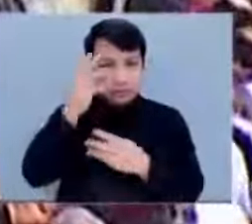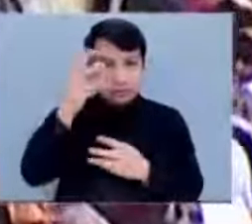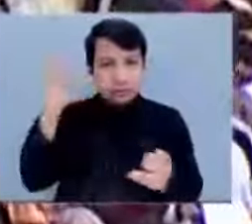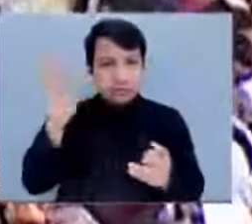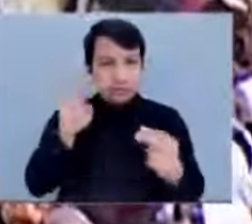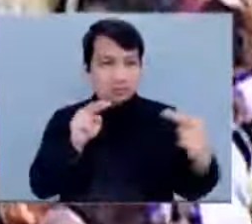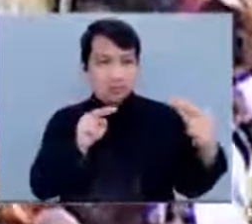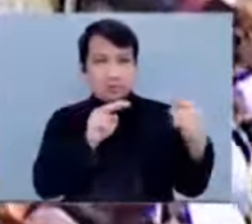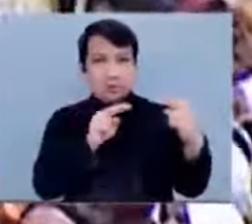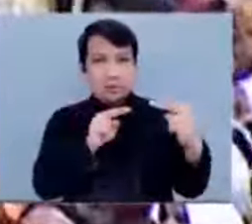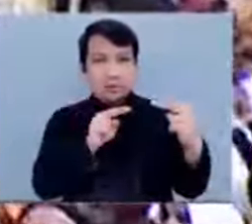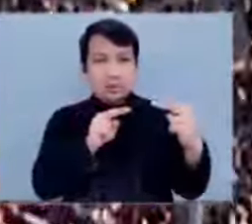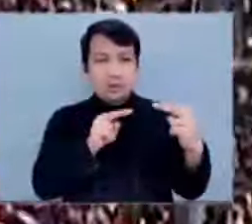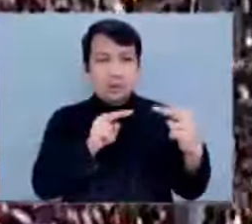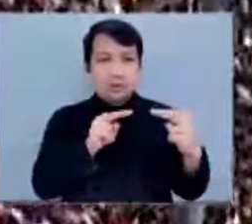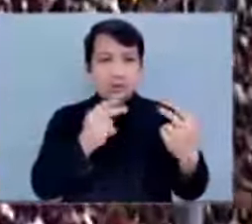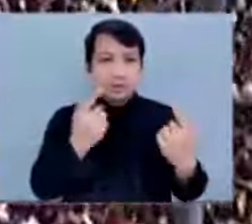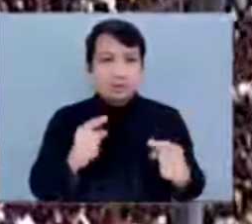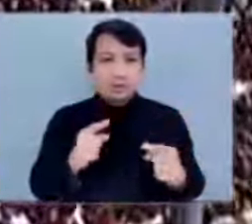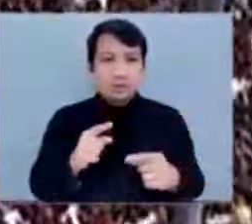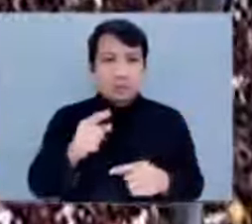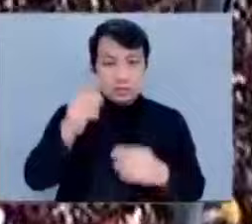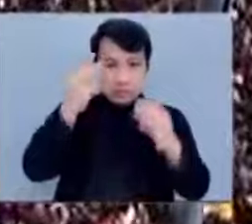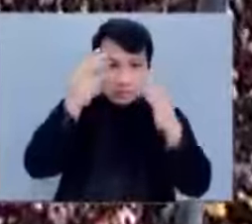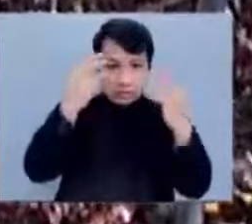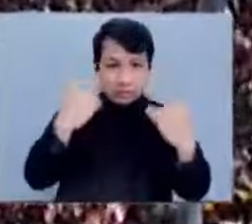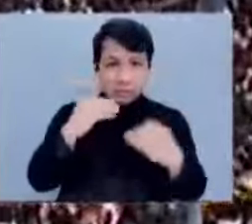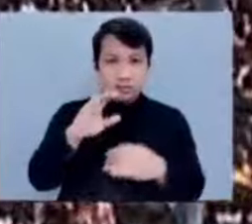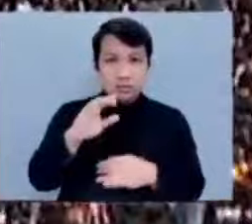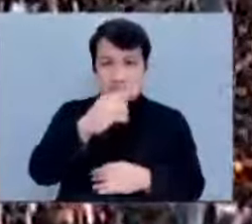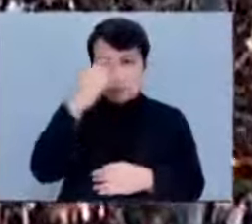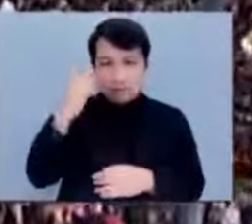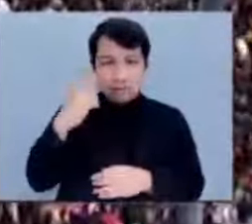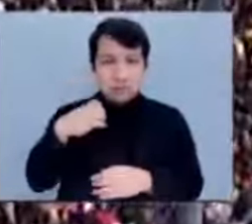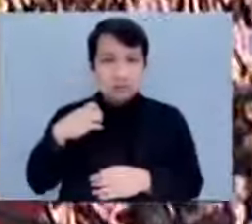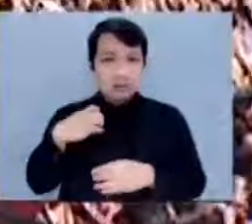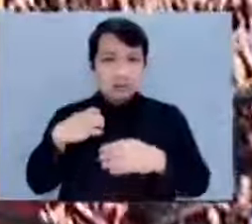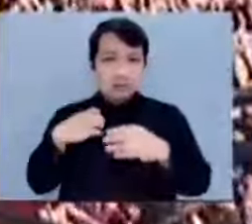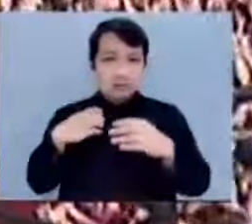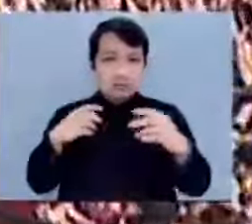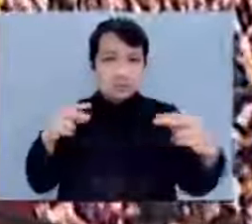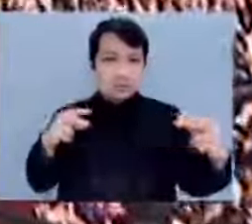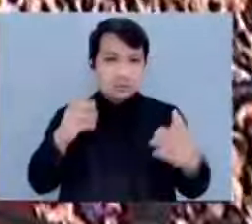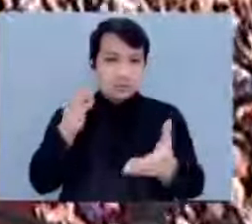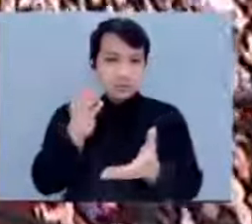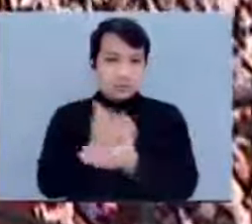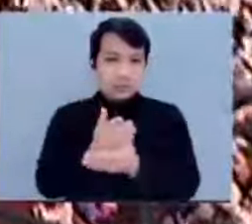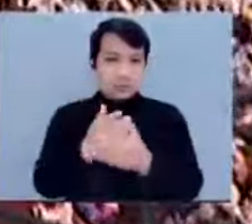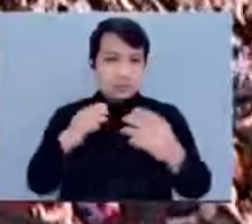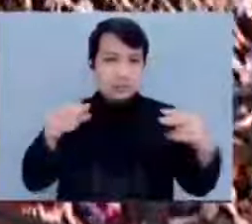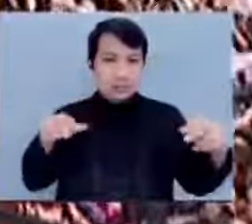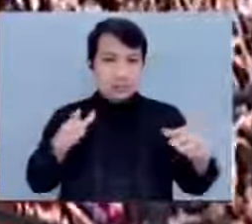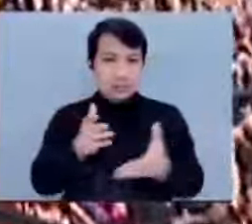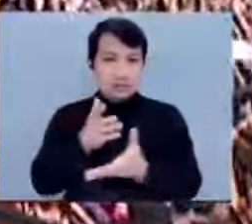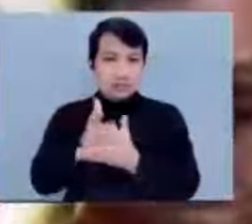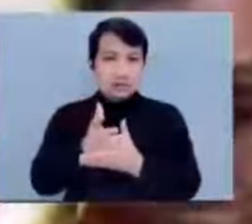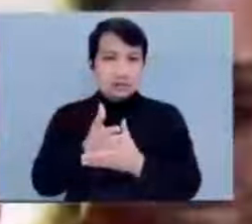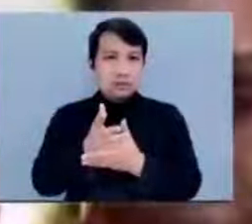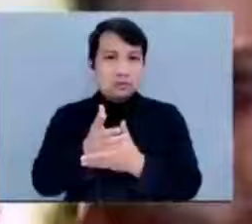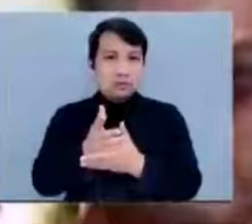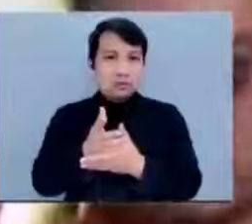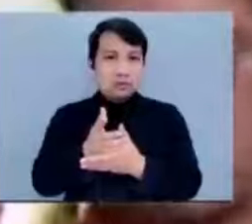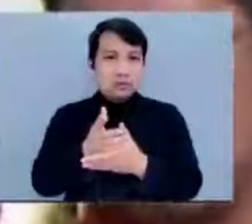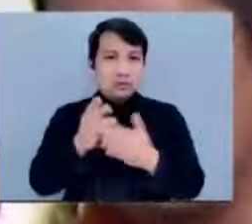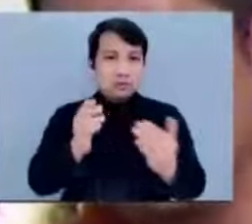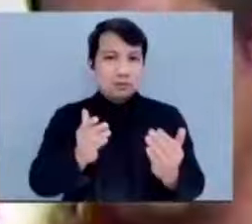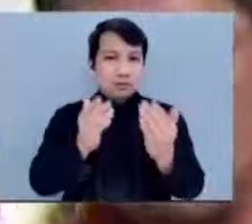ng Nuestra Señora del Carmen sa Poong Itim na Nazareno. Inihinto ang andas ng Black Nazarene kung saan sinalubong siya ng